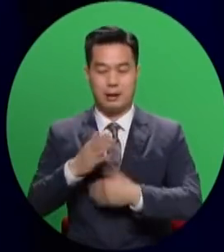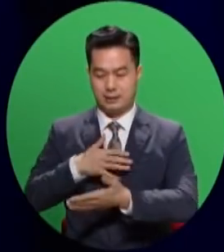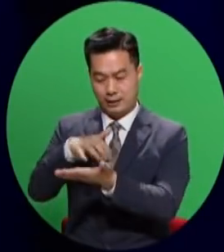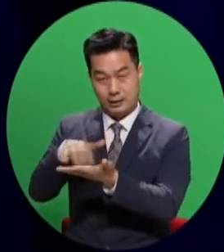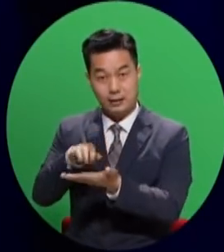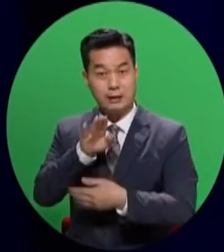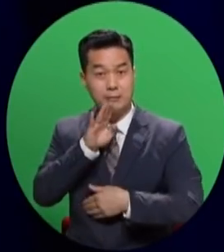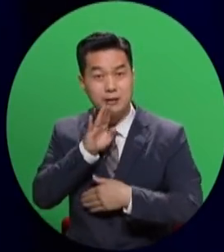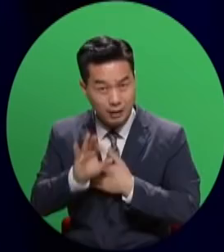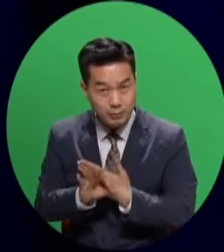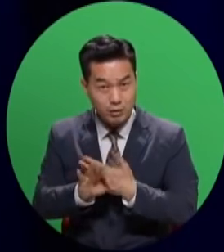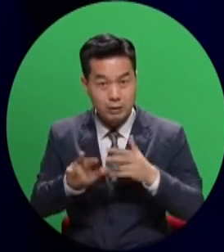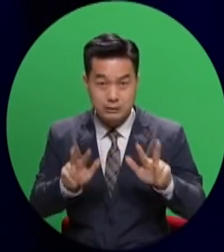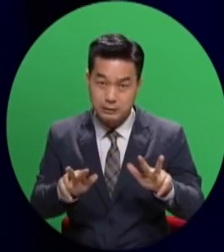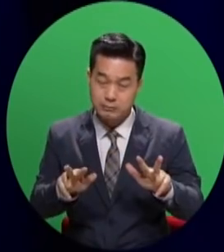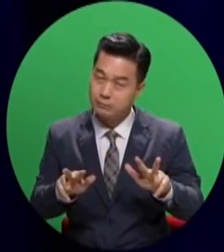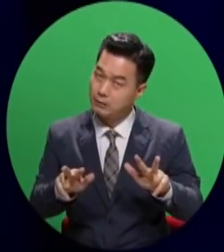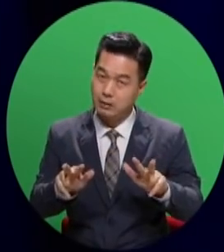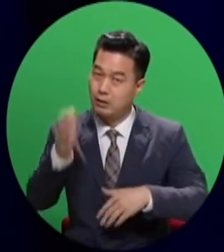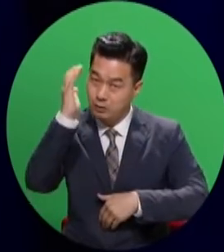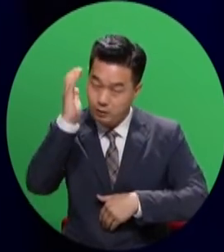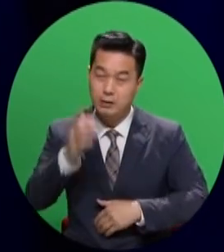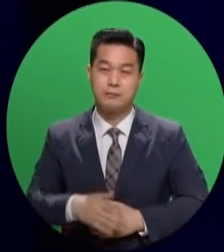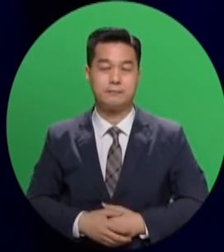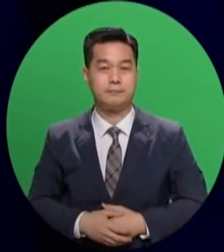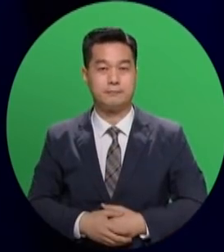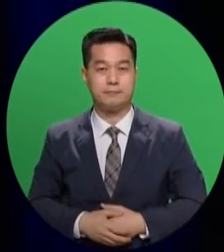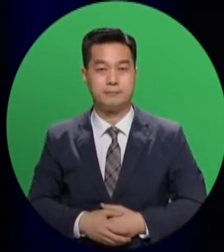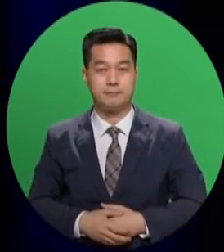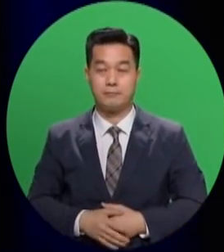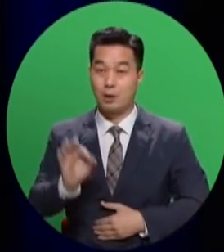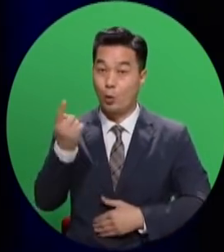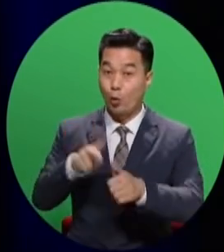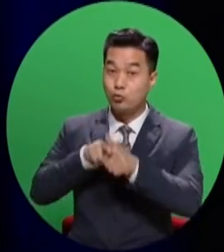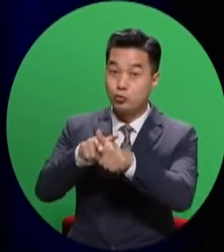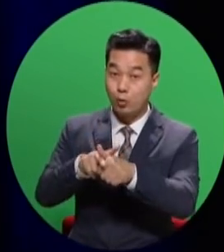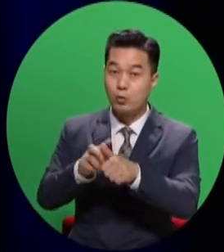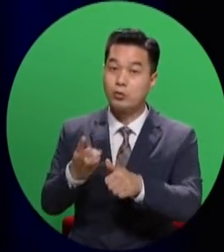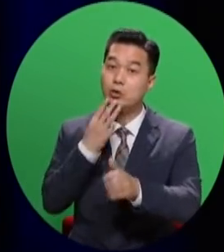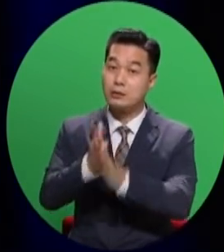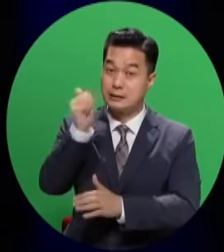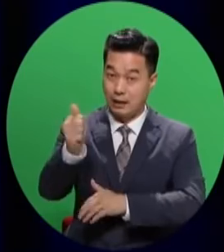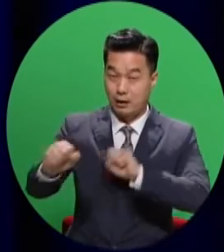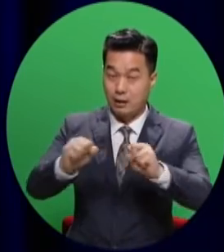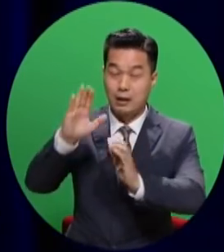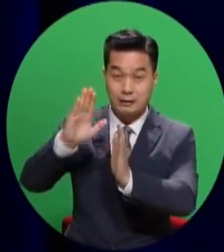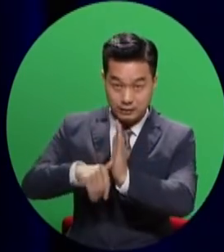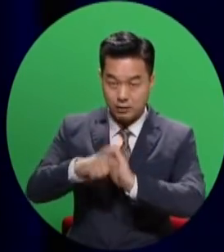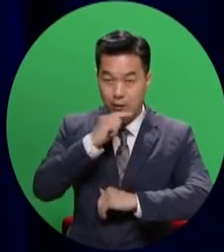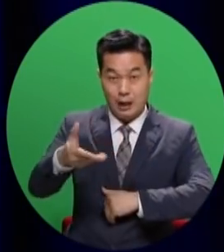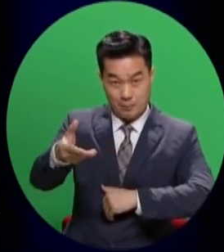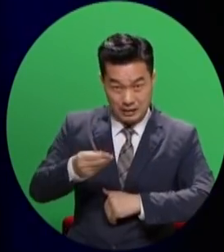맞았다면 빚을 되셔야 되는 거예요 계산이 저는 옷에 후보가 시장 할 때처럼 그렇게 빛 내고